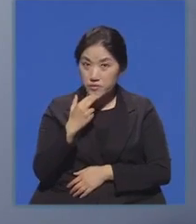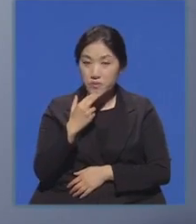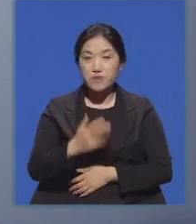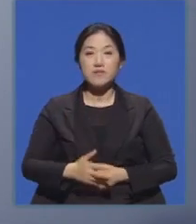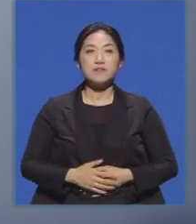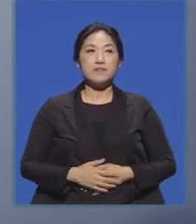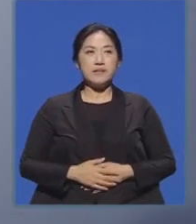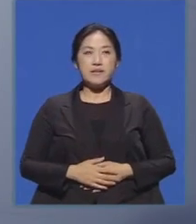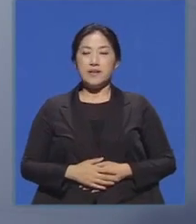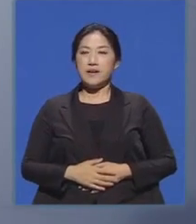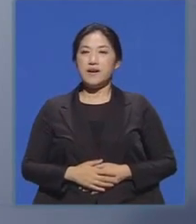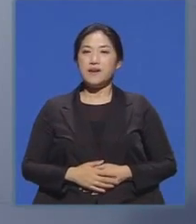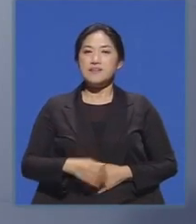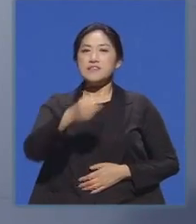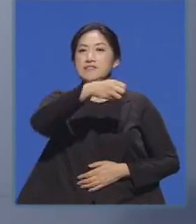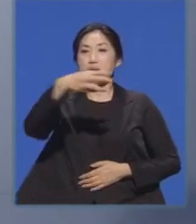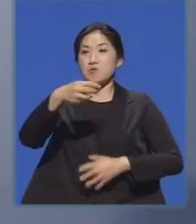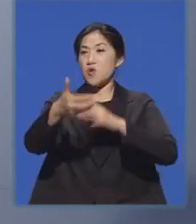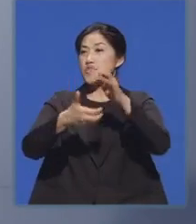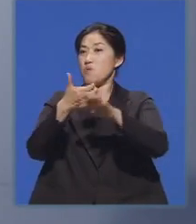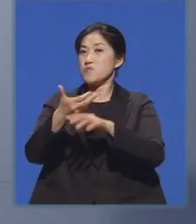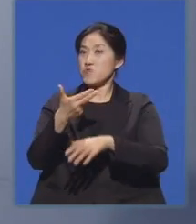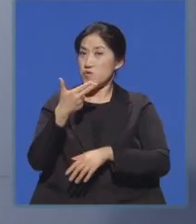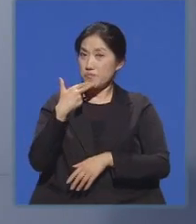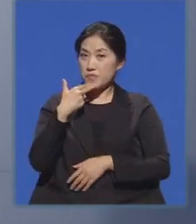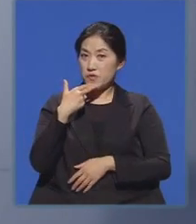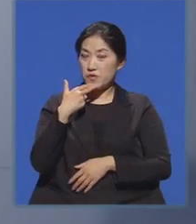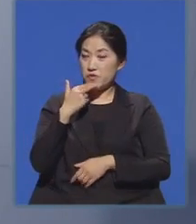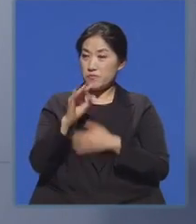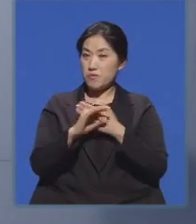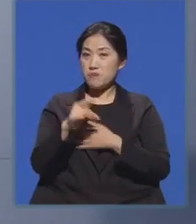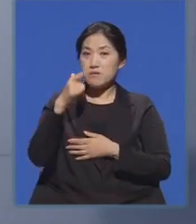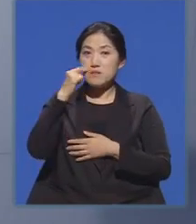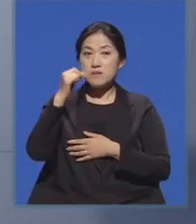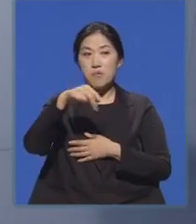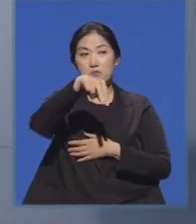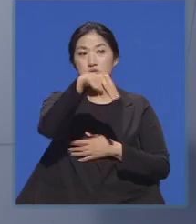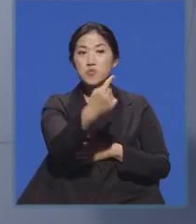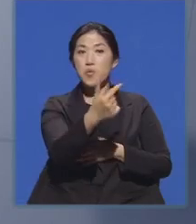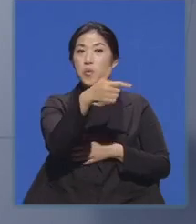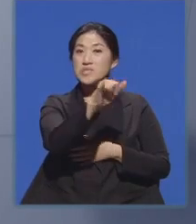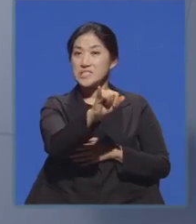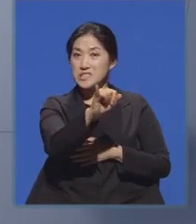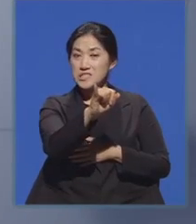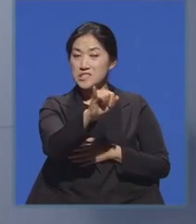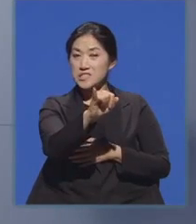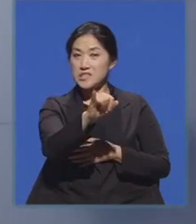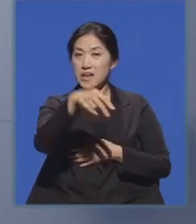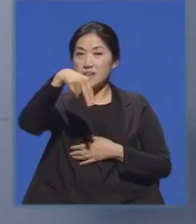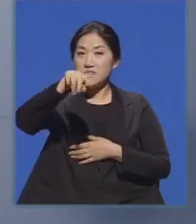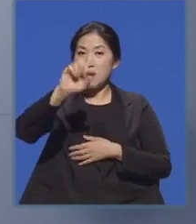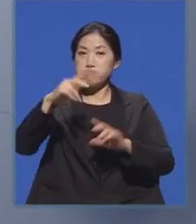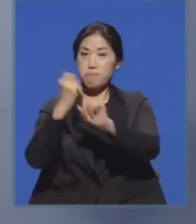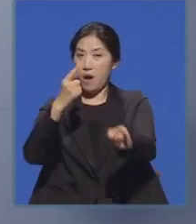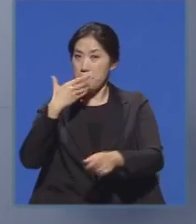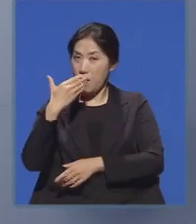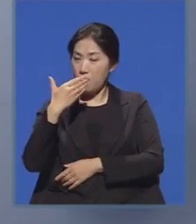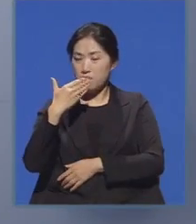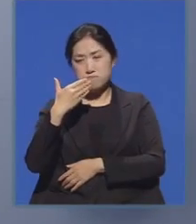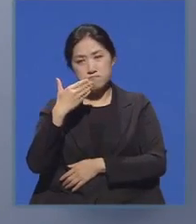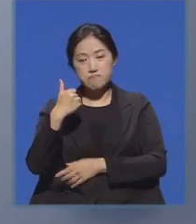아니, 삼성이 혁신을 안 했으면 일본의 소니나 그 샤프 이런 걸